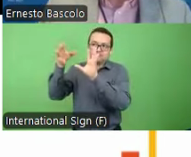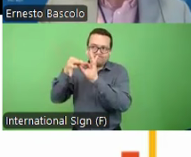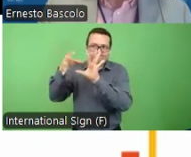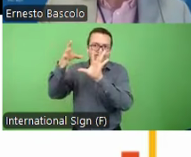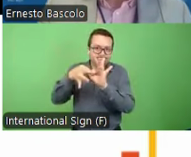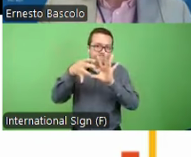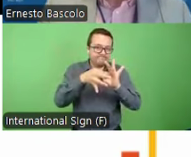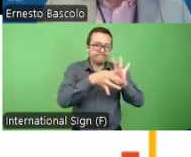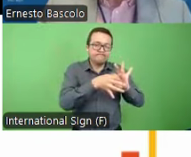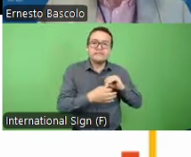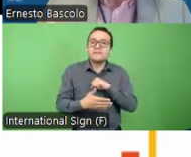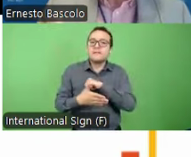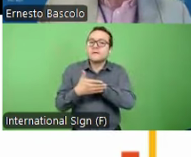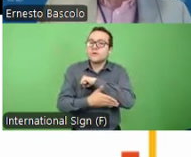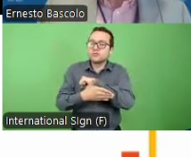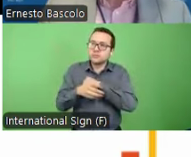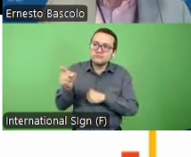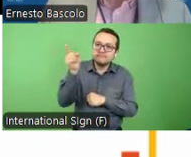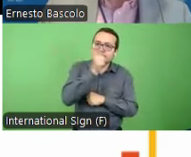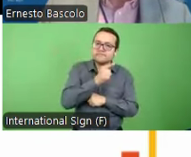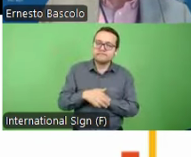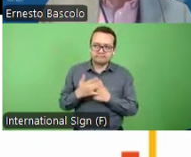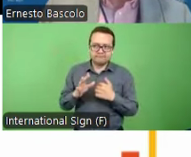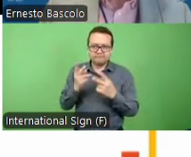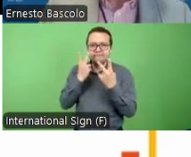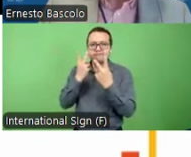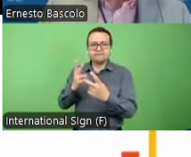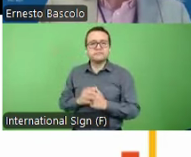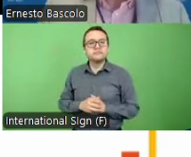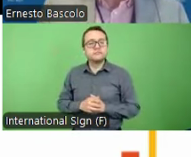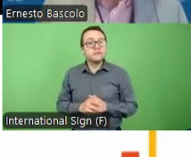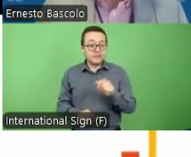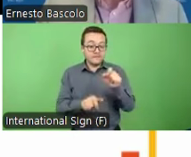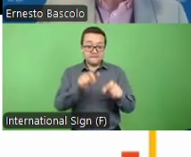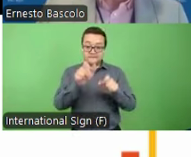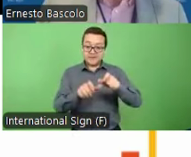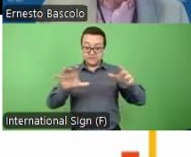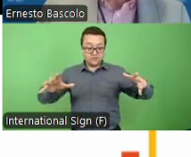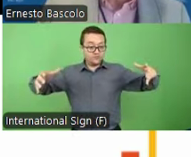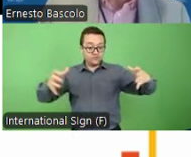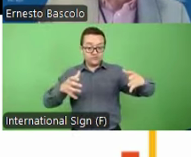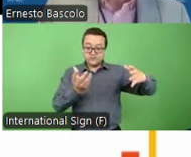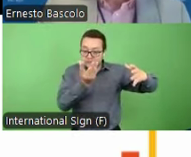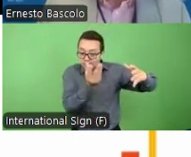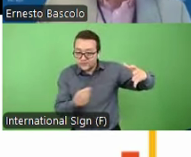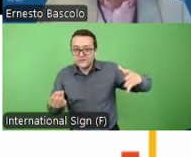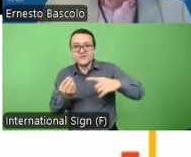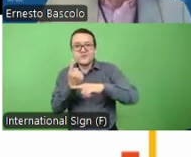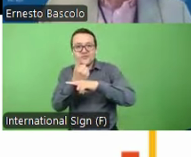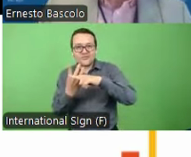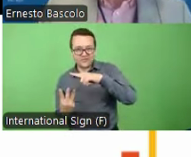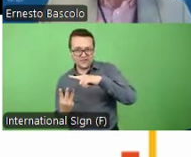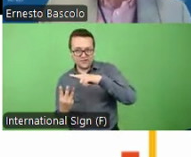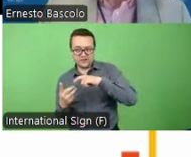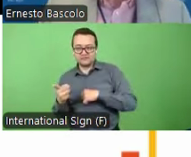ver con devrait que attirer notre una attention tercera parte de et la qui dit población que un experimenta tiers de la anualmente como population, mínimo, ¿no? au